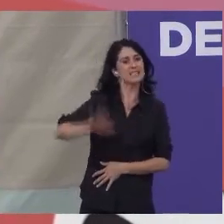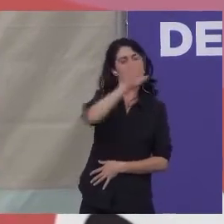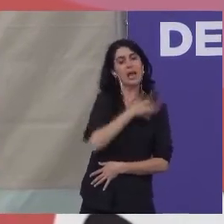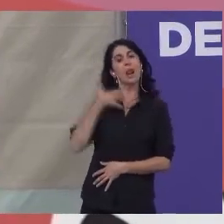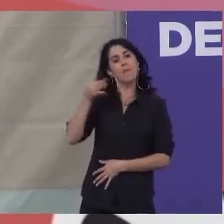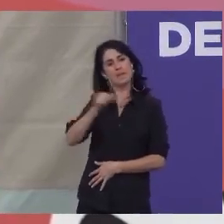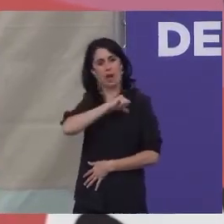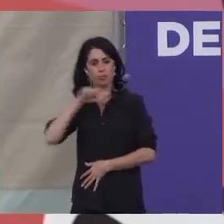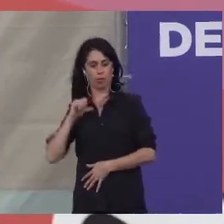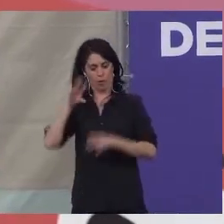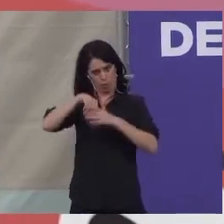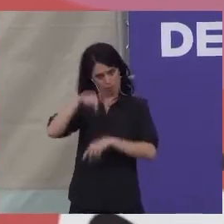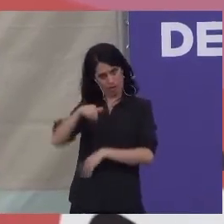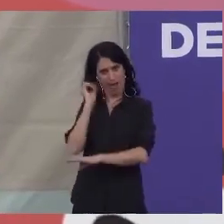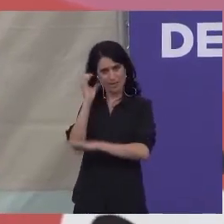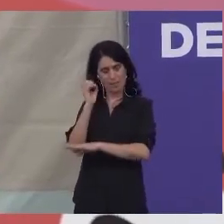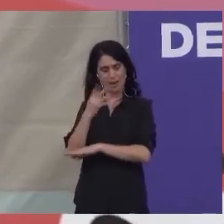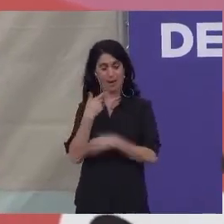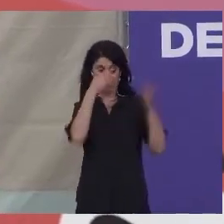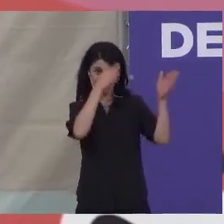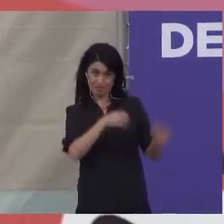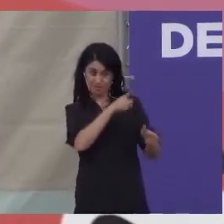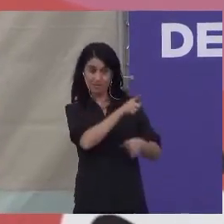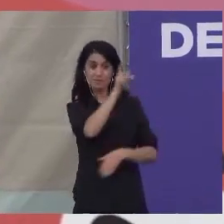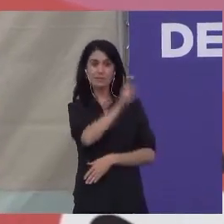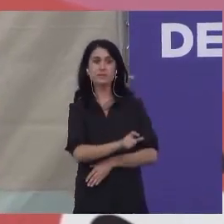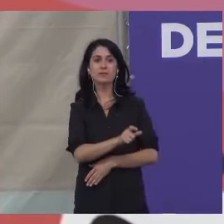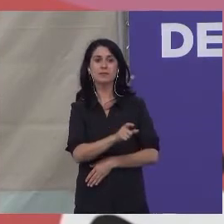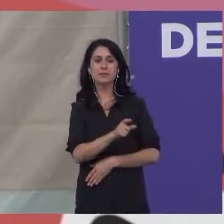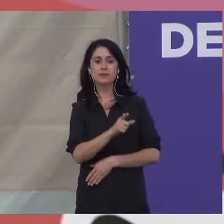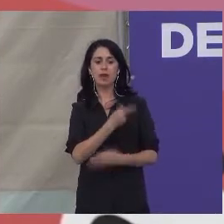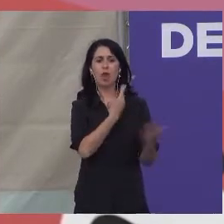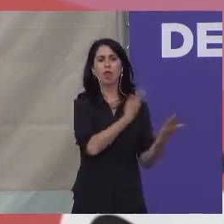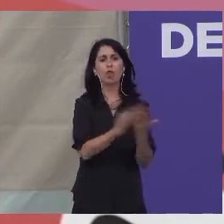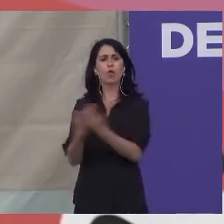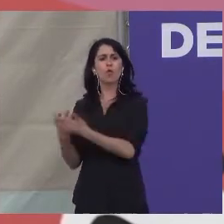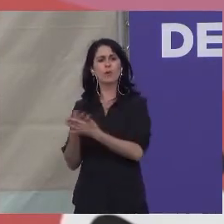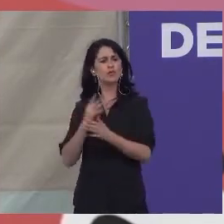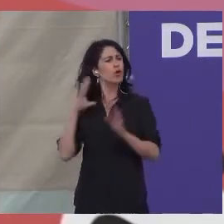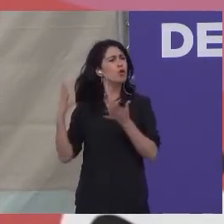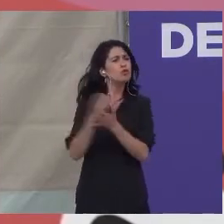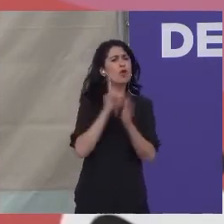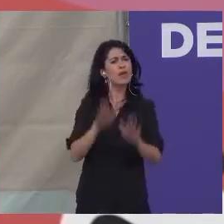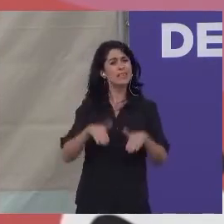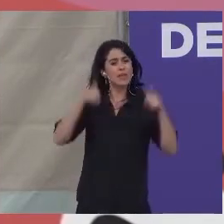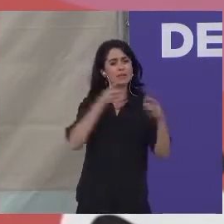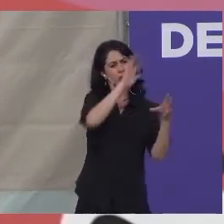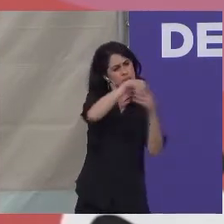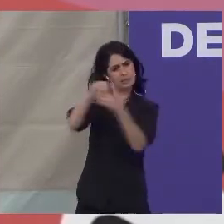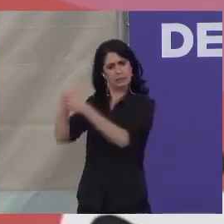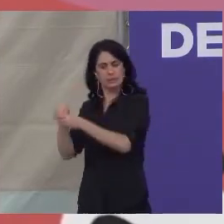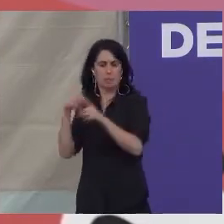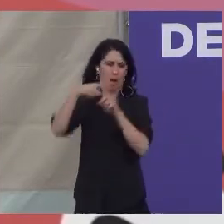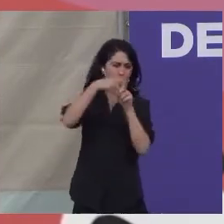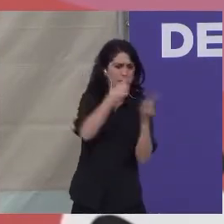assemblea. A més, aquesta figura la incorporen als seus documents totes les candidatures en major o menor